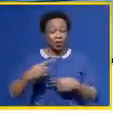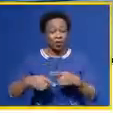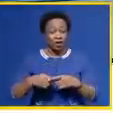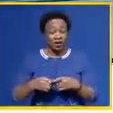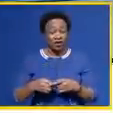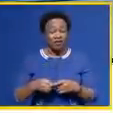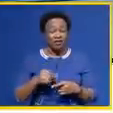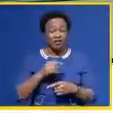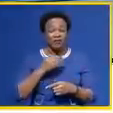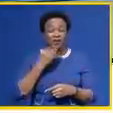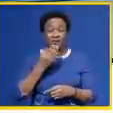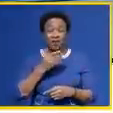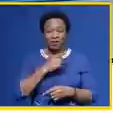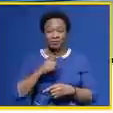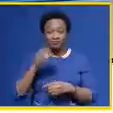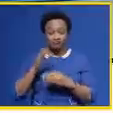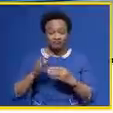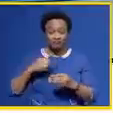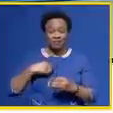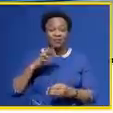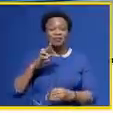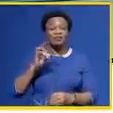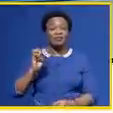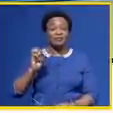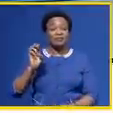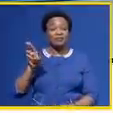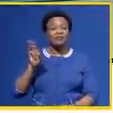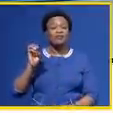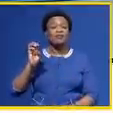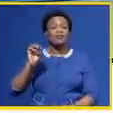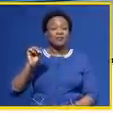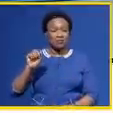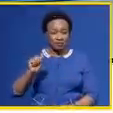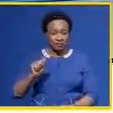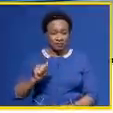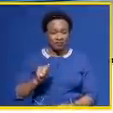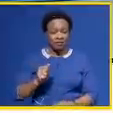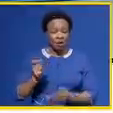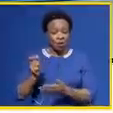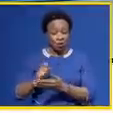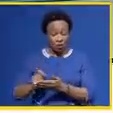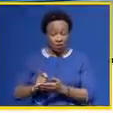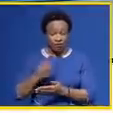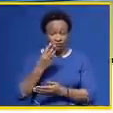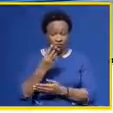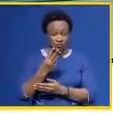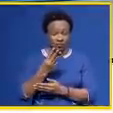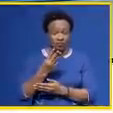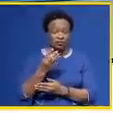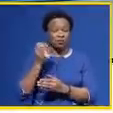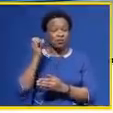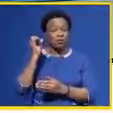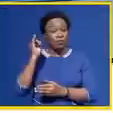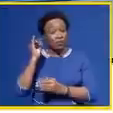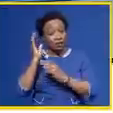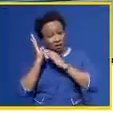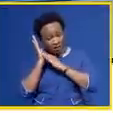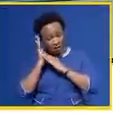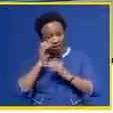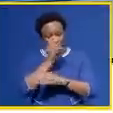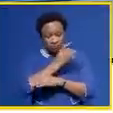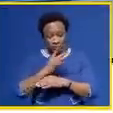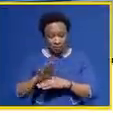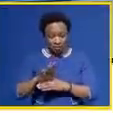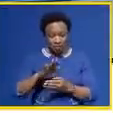Unaendelea kuangalia Habari Wikiendi, jina langu ni Rehema Salim. Wanafunzi watatu wa shule ya sekondari Ilala Islamic jijini Dar es Salaam